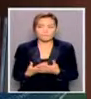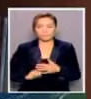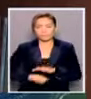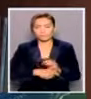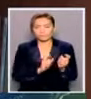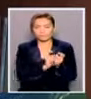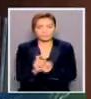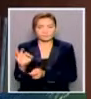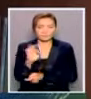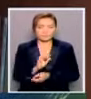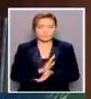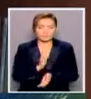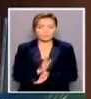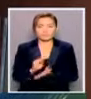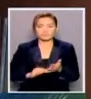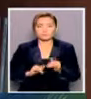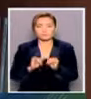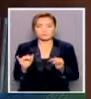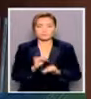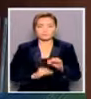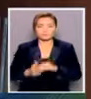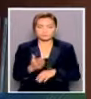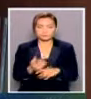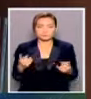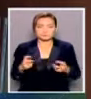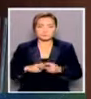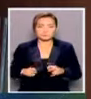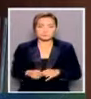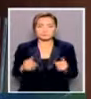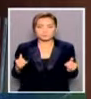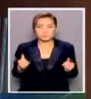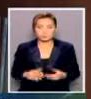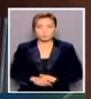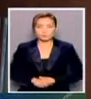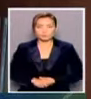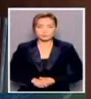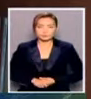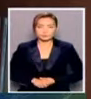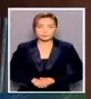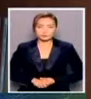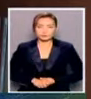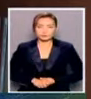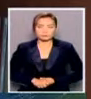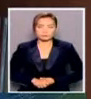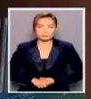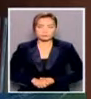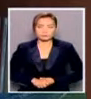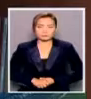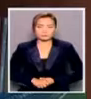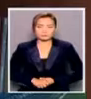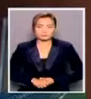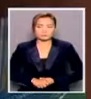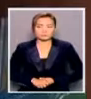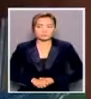жемқорлықпен күрес туралы газетте көптеп көтерілді. Қоғамның жегі құртына айналып жатқан жемқорлықты қалай жоюға